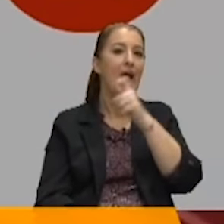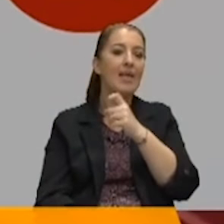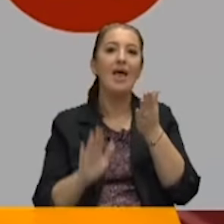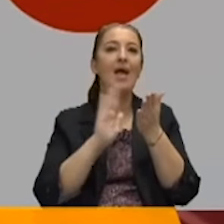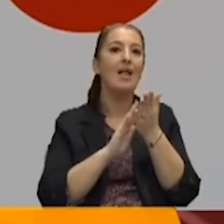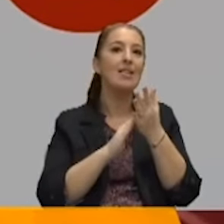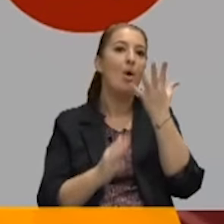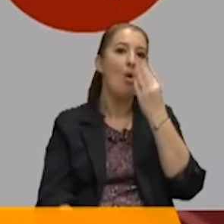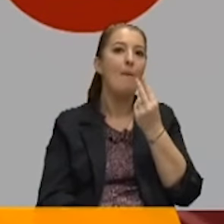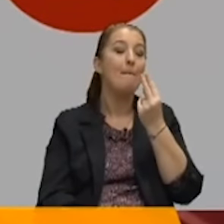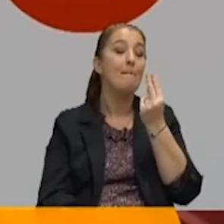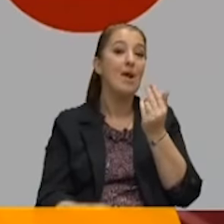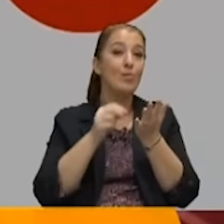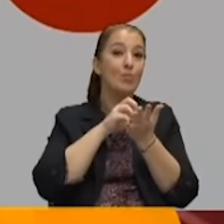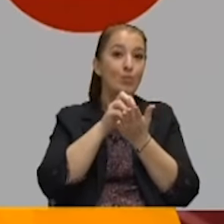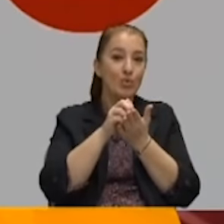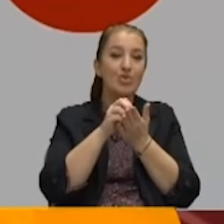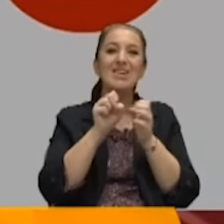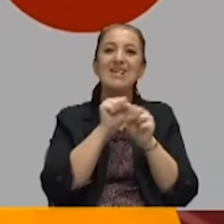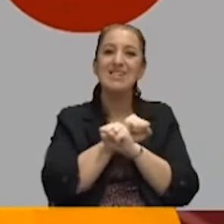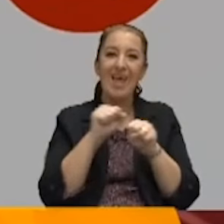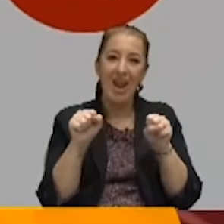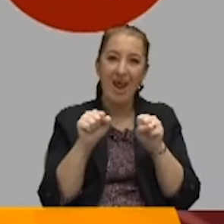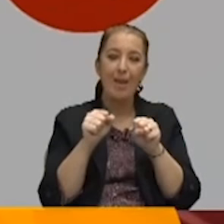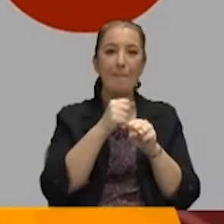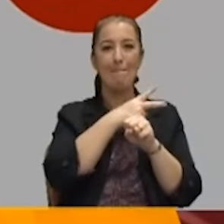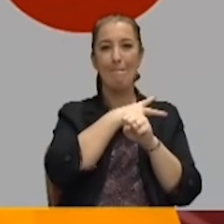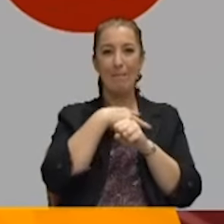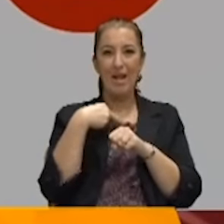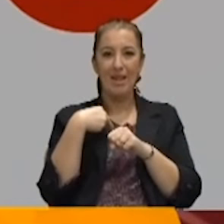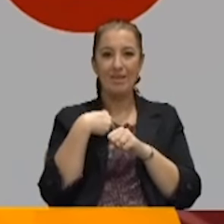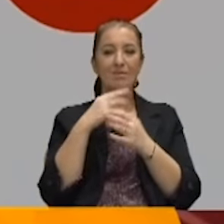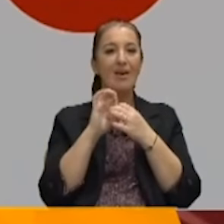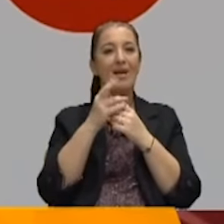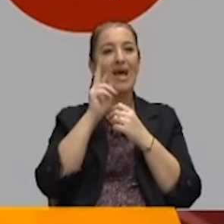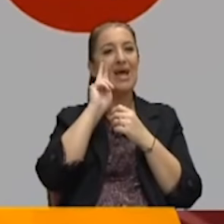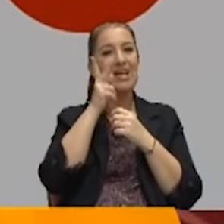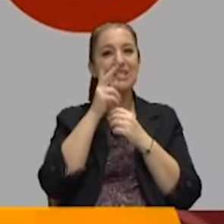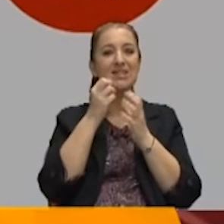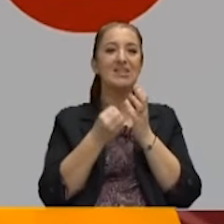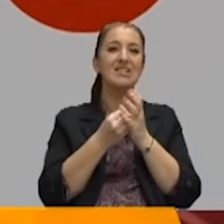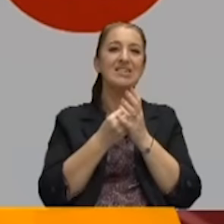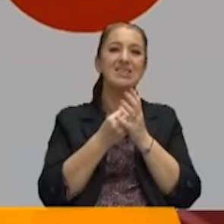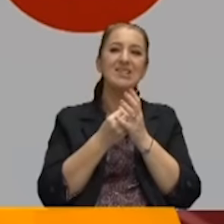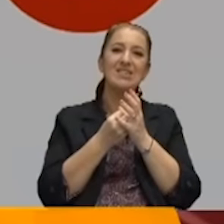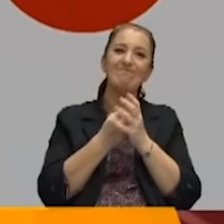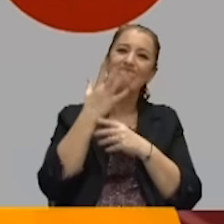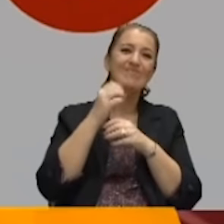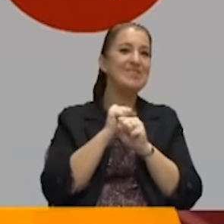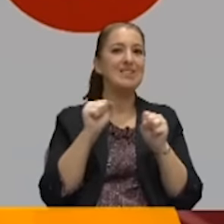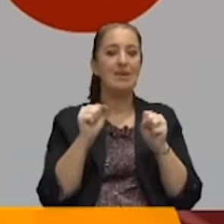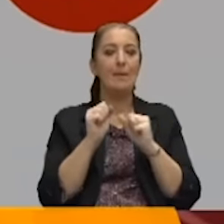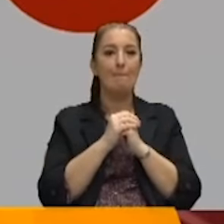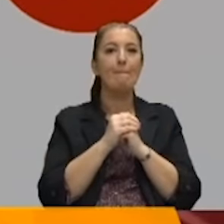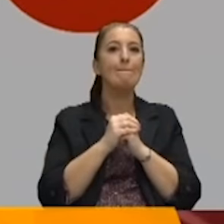edilen bütçede elde edilen zararın belediyemize ne yazık ki yarattığı travma.